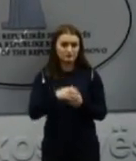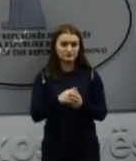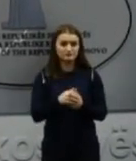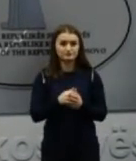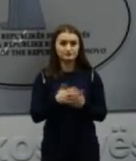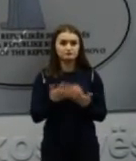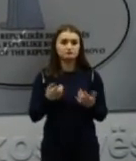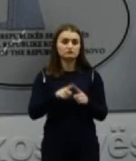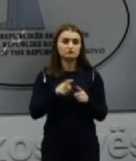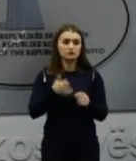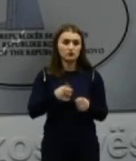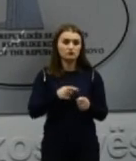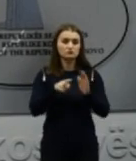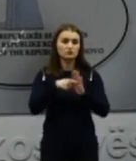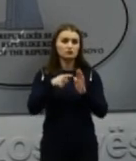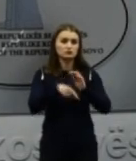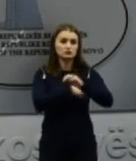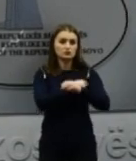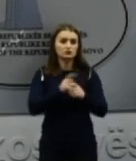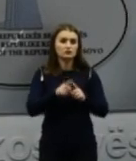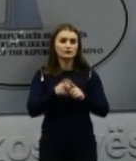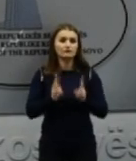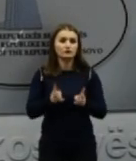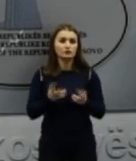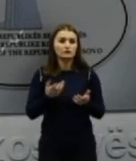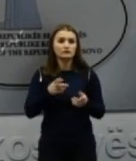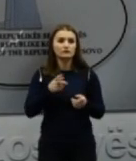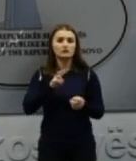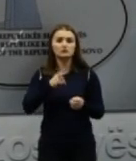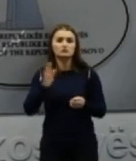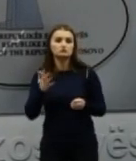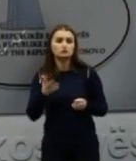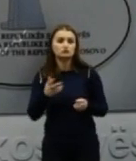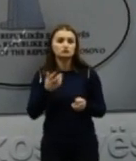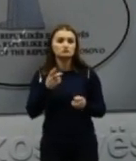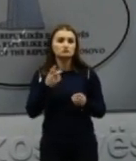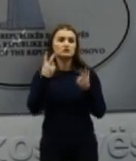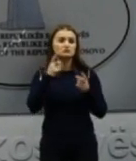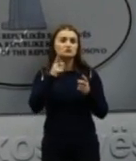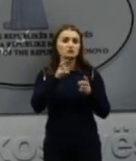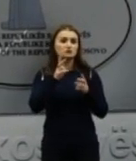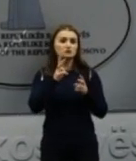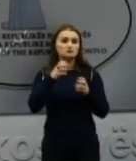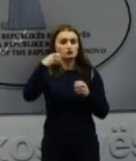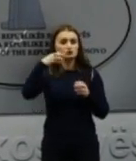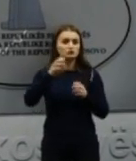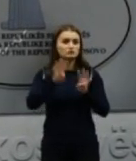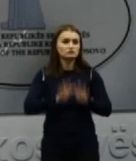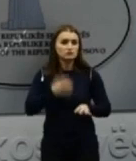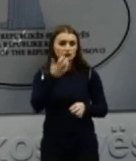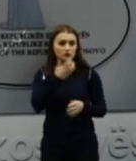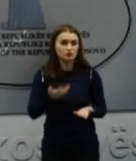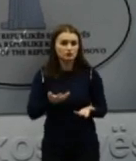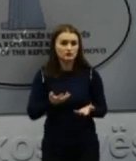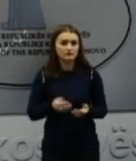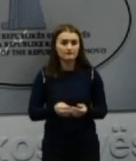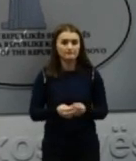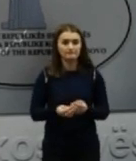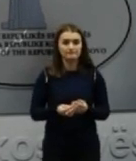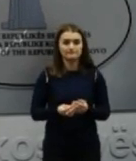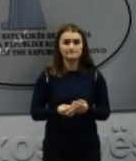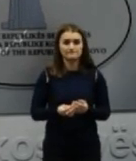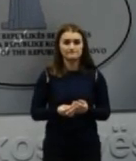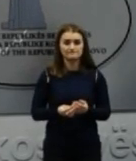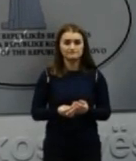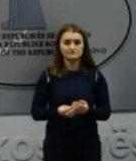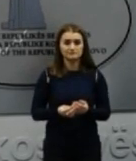dhe njerëzit ndoshta nuk kanë format të tjera të ngrojes. Para se me marë ose me kërku prej qytetarëve me